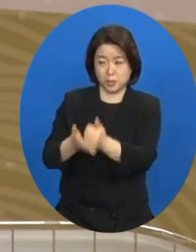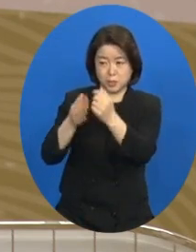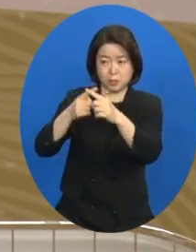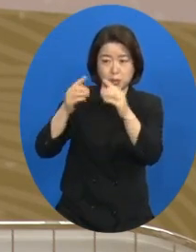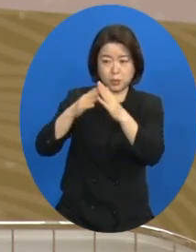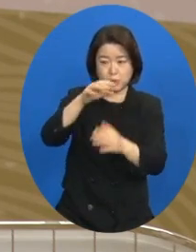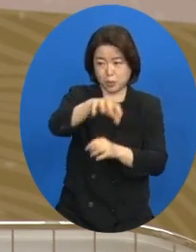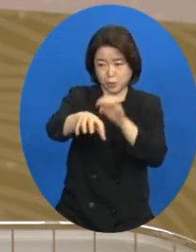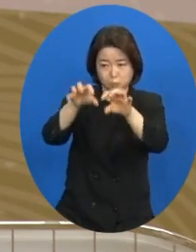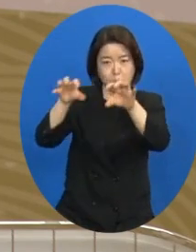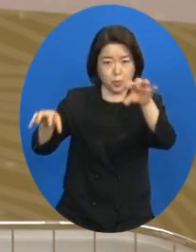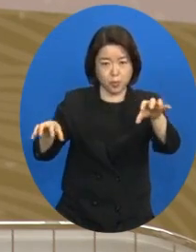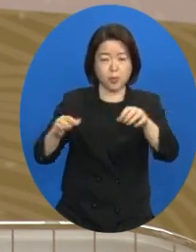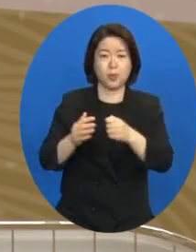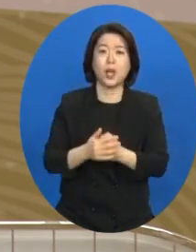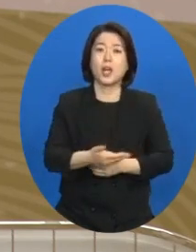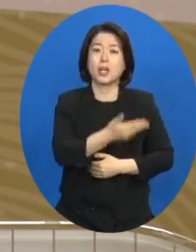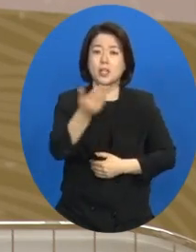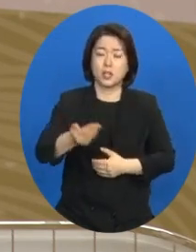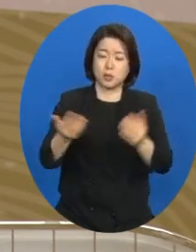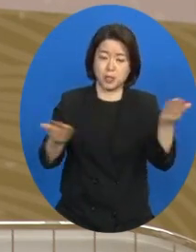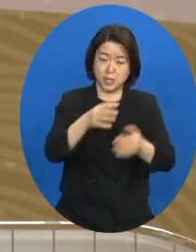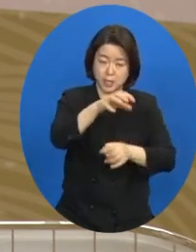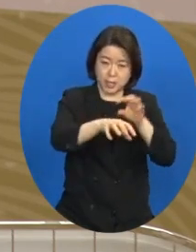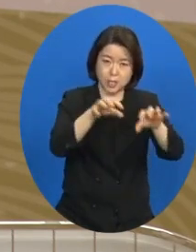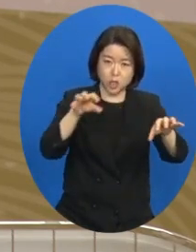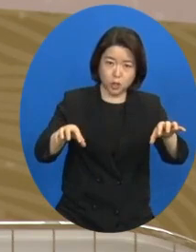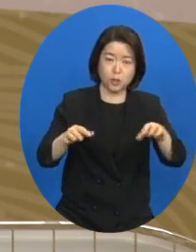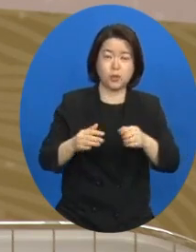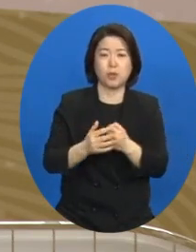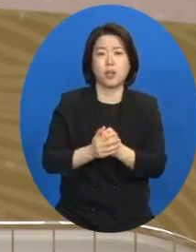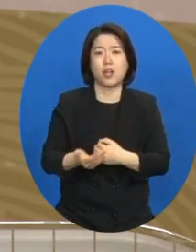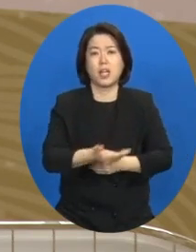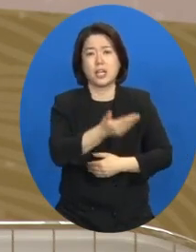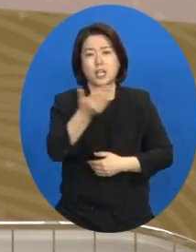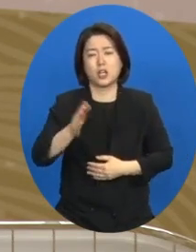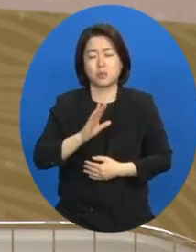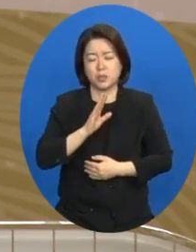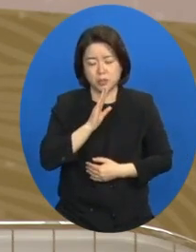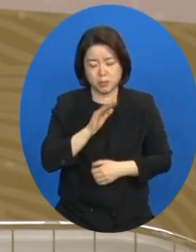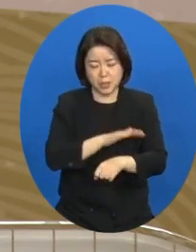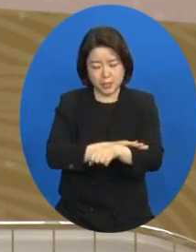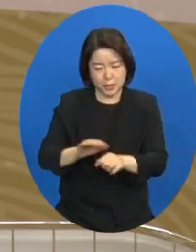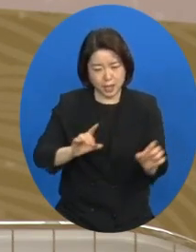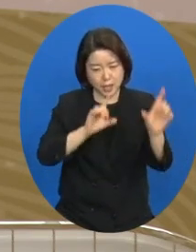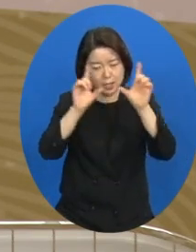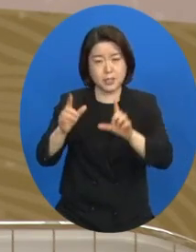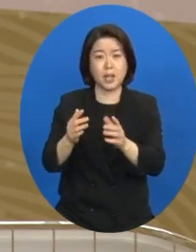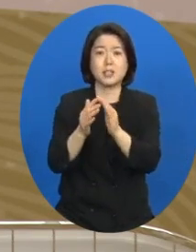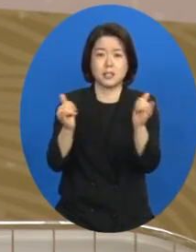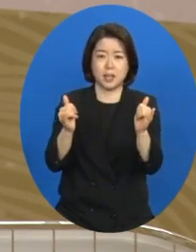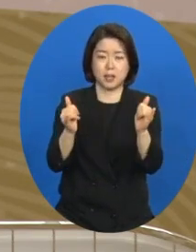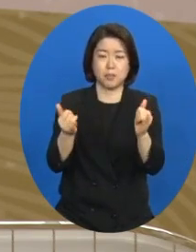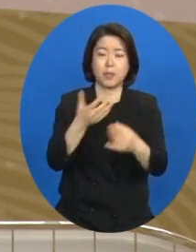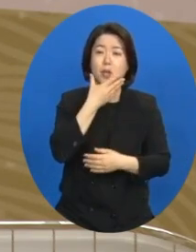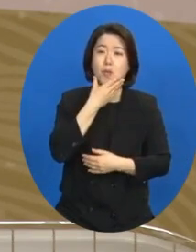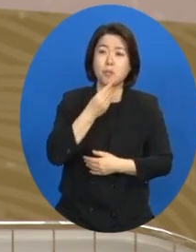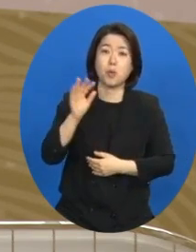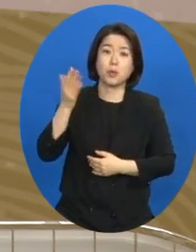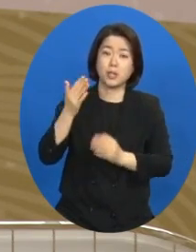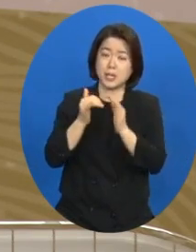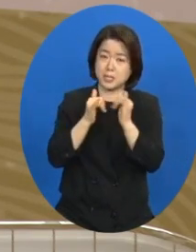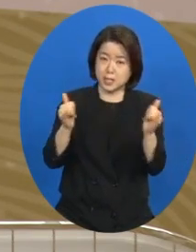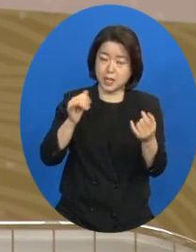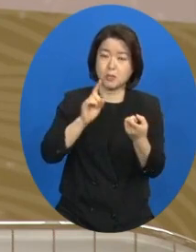현장도 여러분의 1 통해서도 여러분이 정말 잘 사는 사람인지 복된 사람인지는